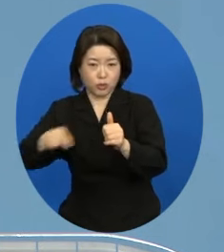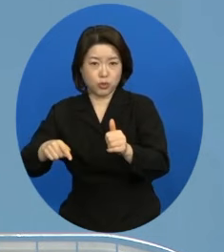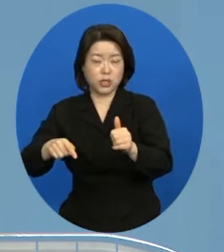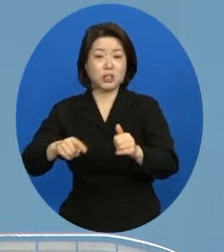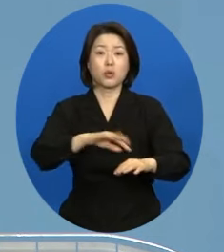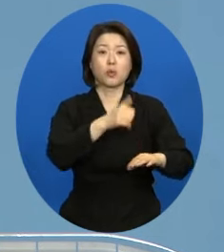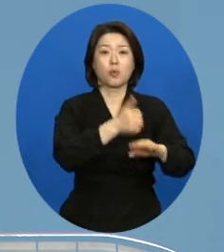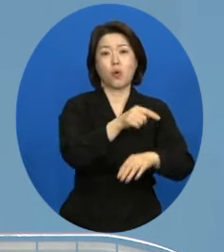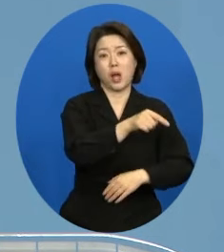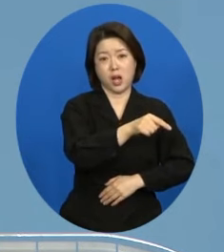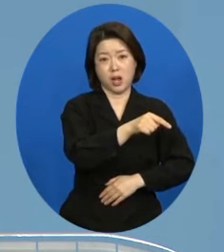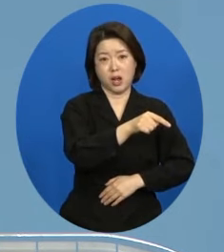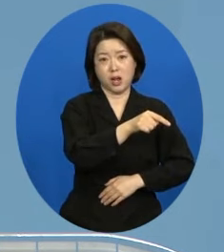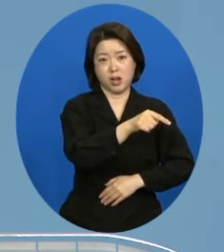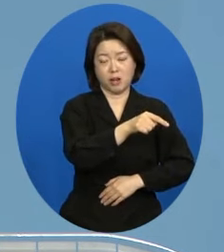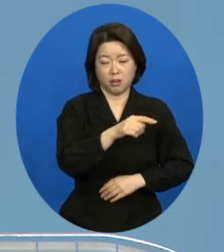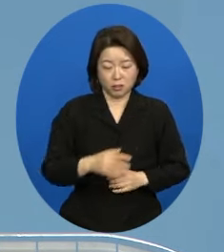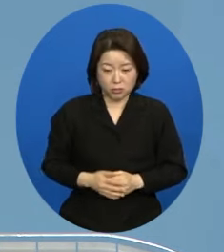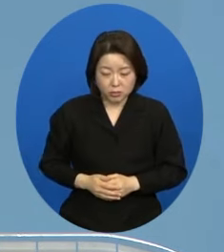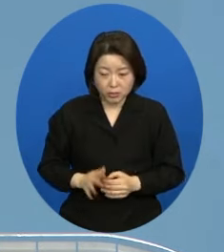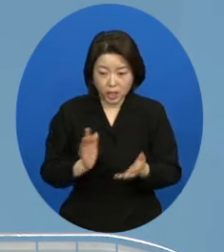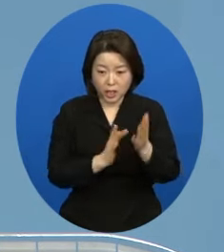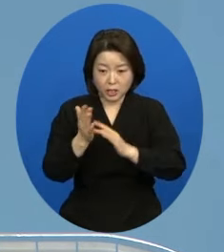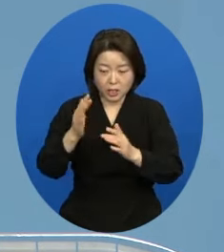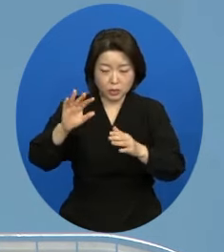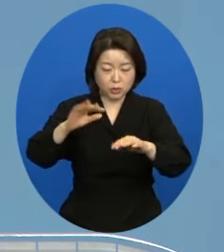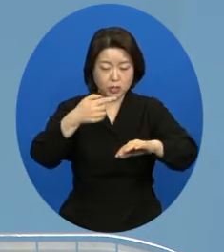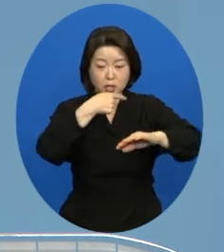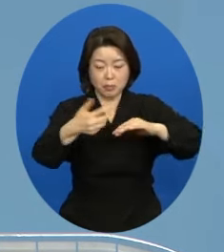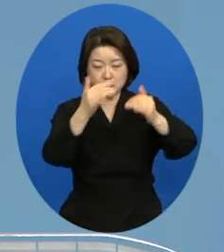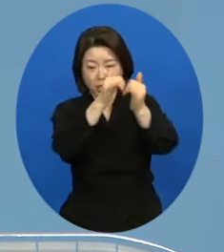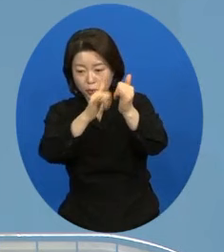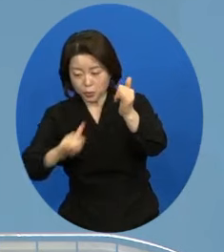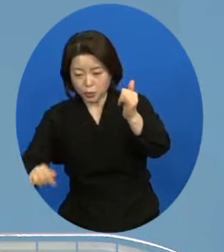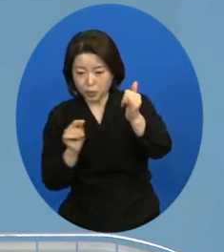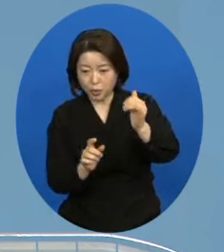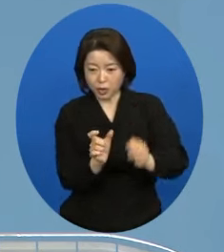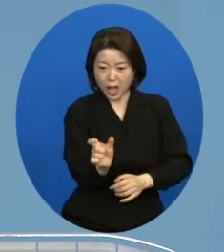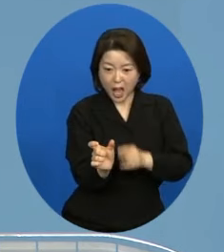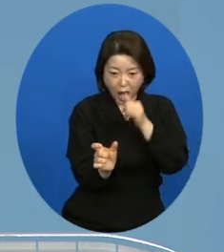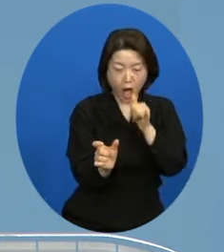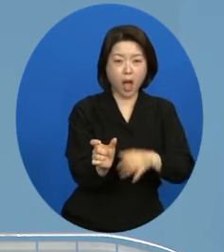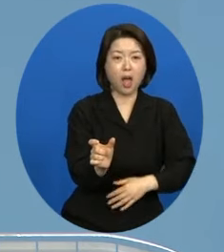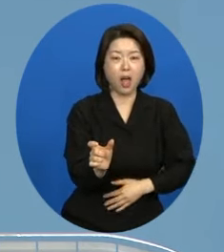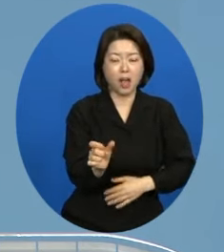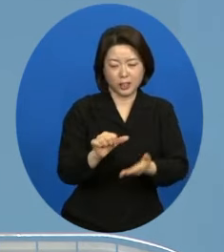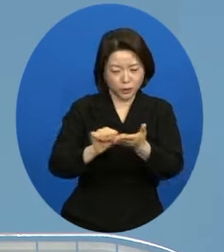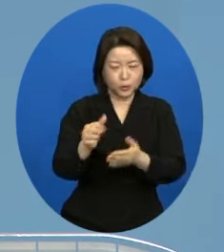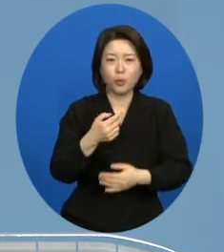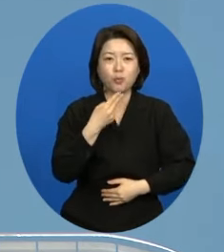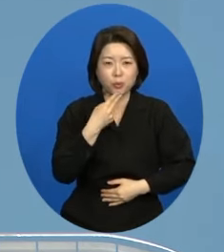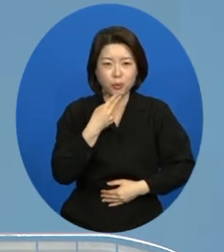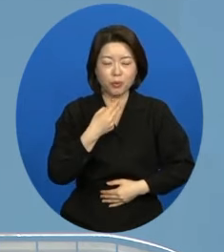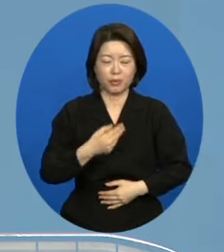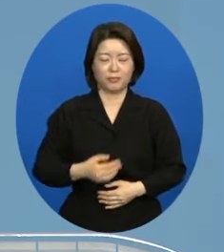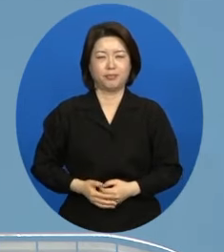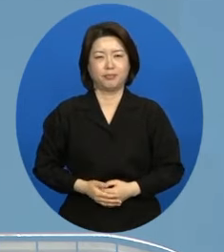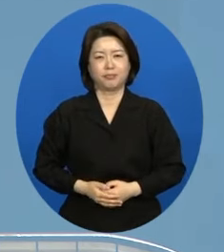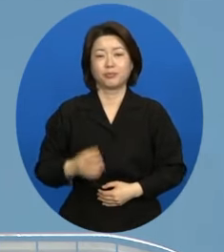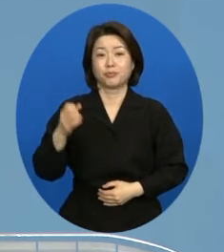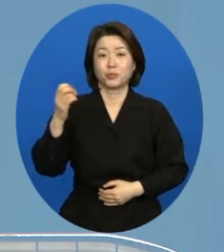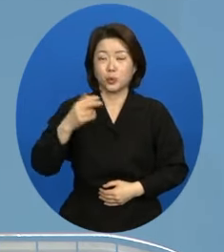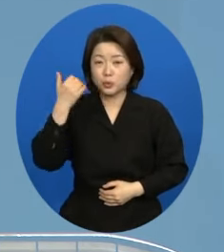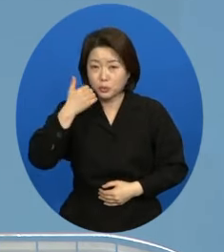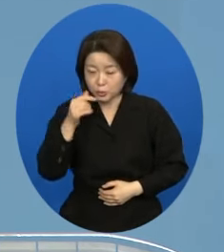그런 악한 왕도 그리스도의 보에 올라와 있습니다 지워지지 않았어요 또한 그중에 우리가 주목할